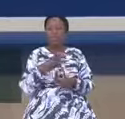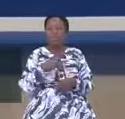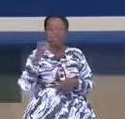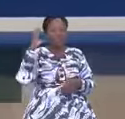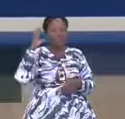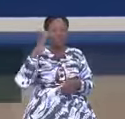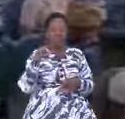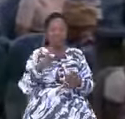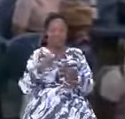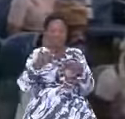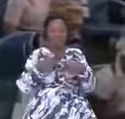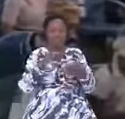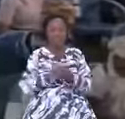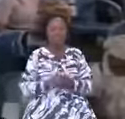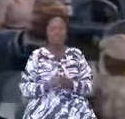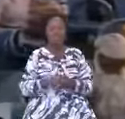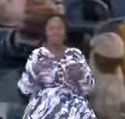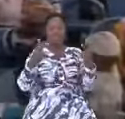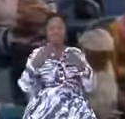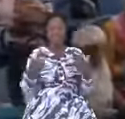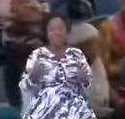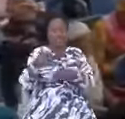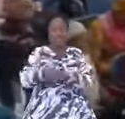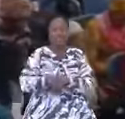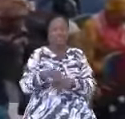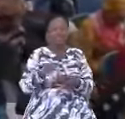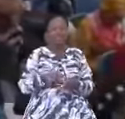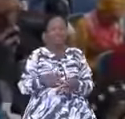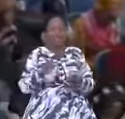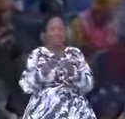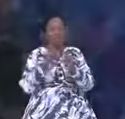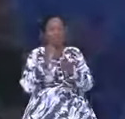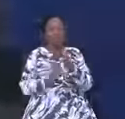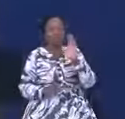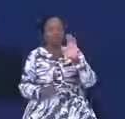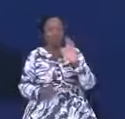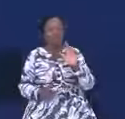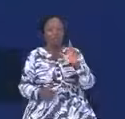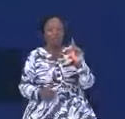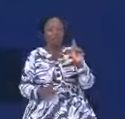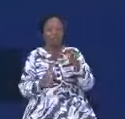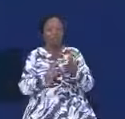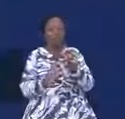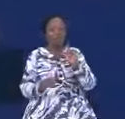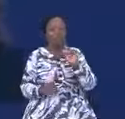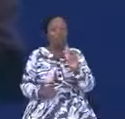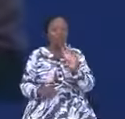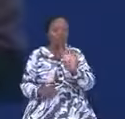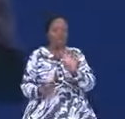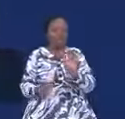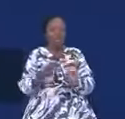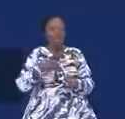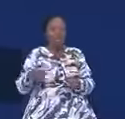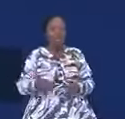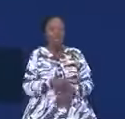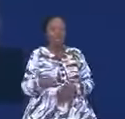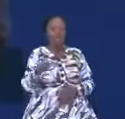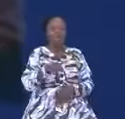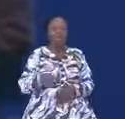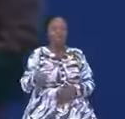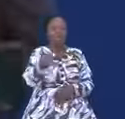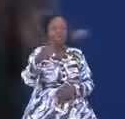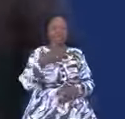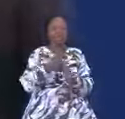21 verset 4 et le partir de là de la montagne de haut